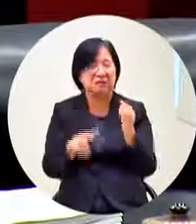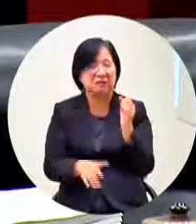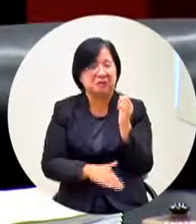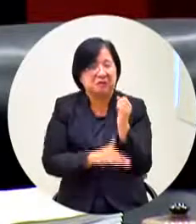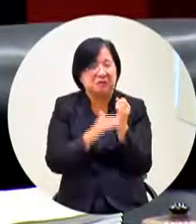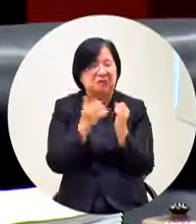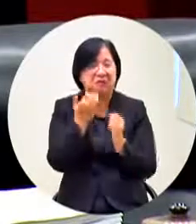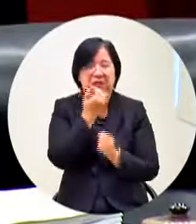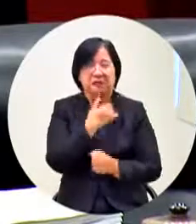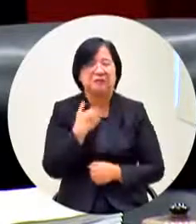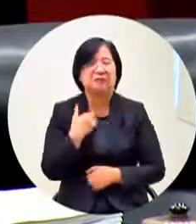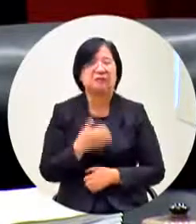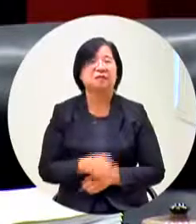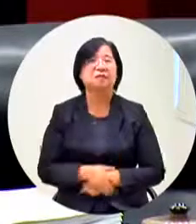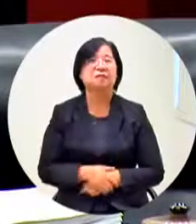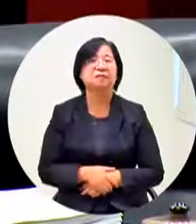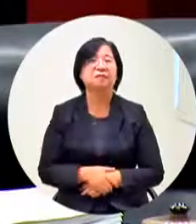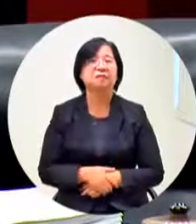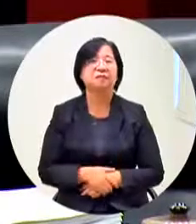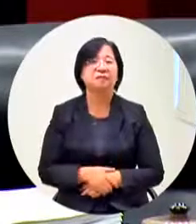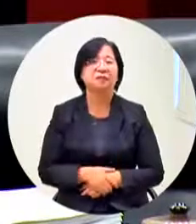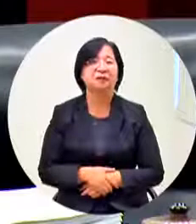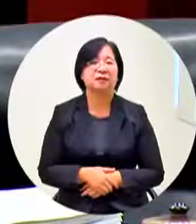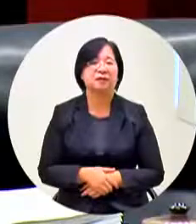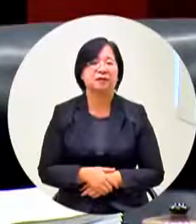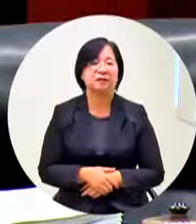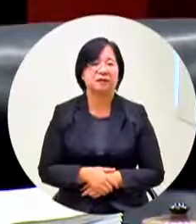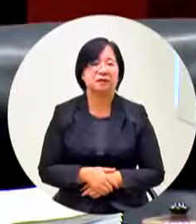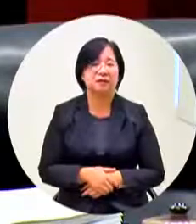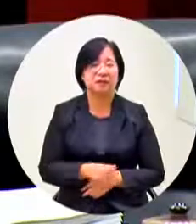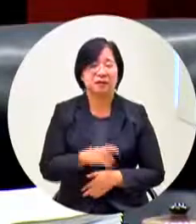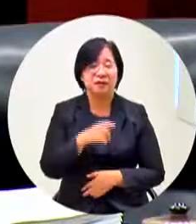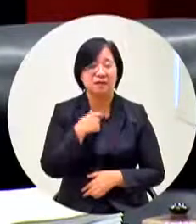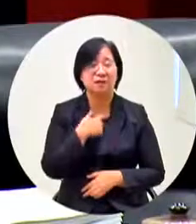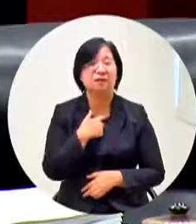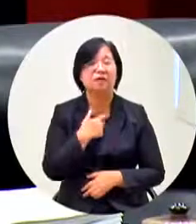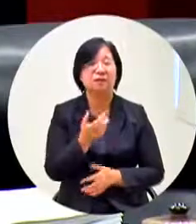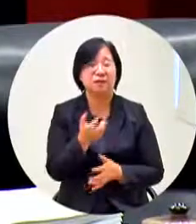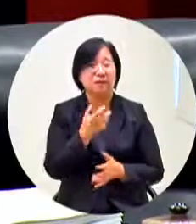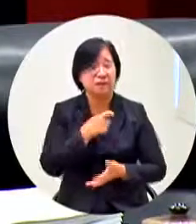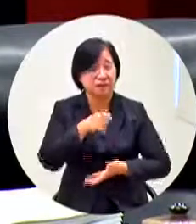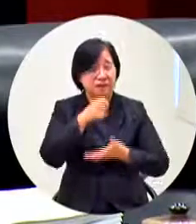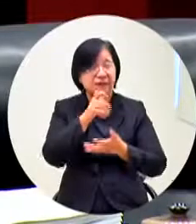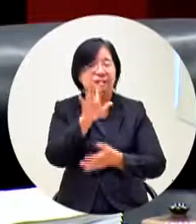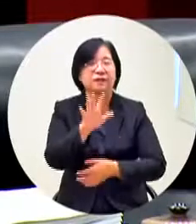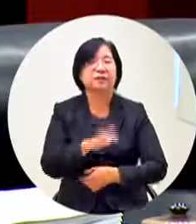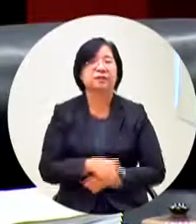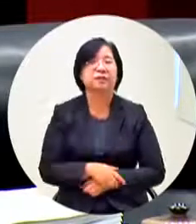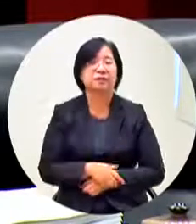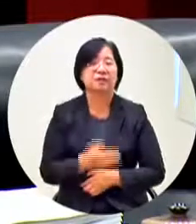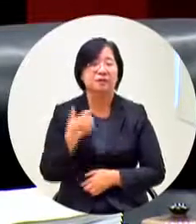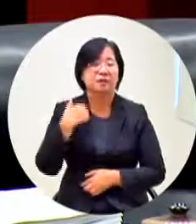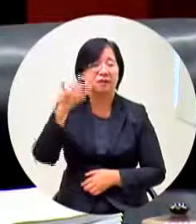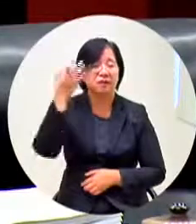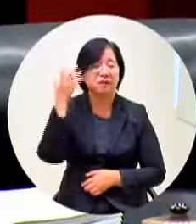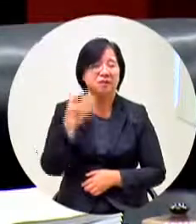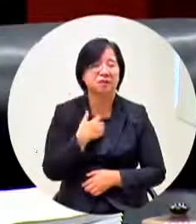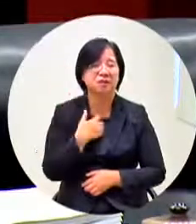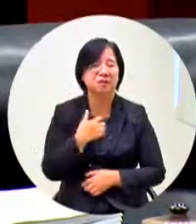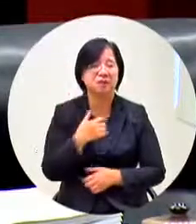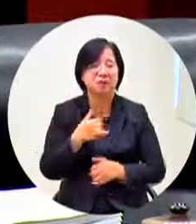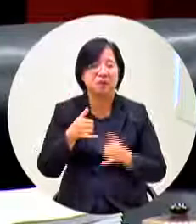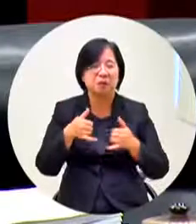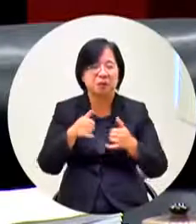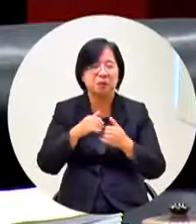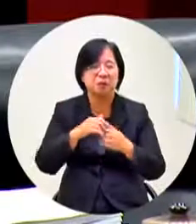样哦，拜托。那再过来我就是要特别感慨，我刚刚有特别提啦，过去要不要拖一条路就要拖有够